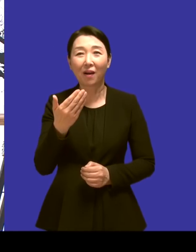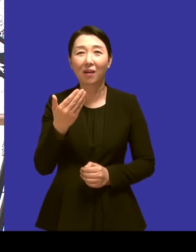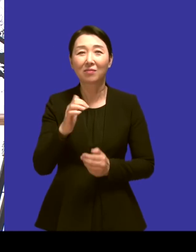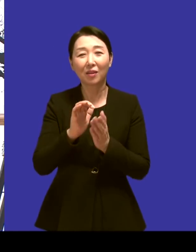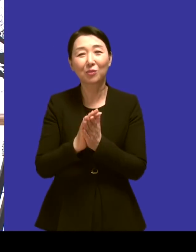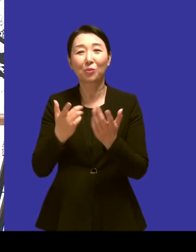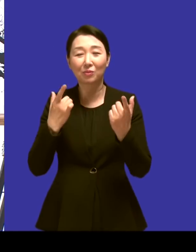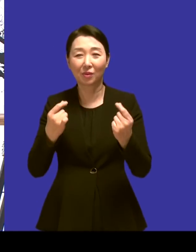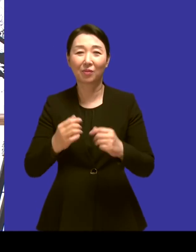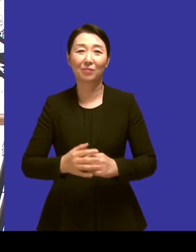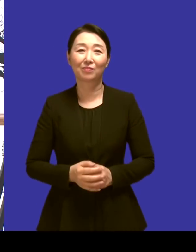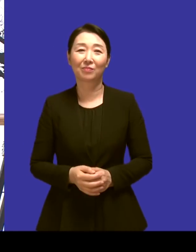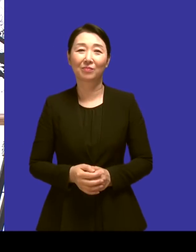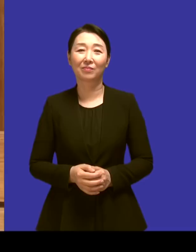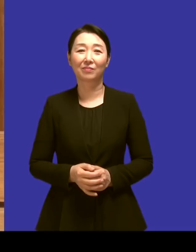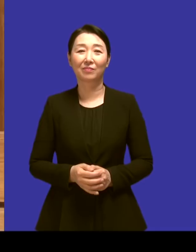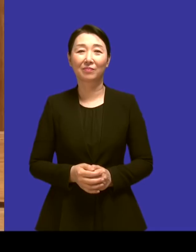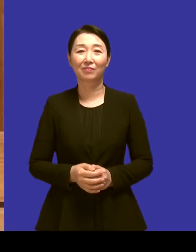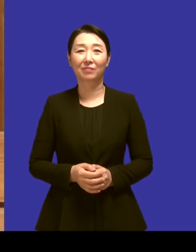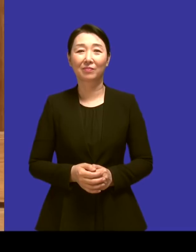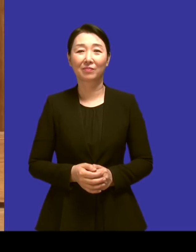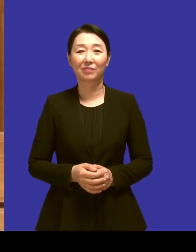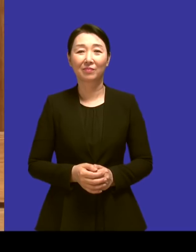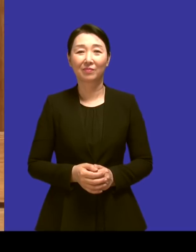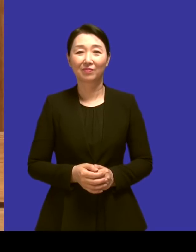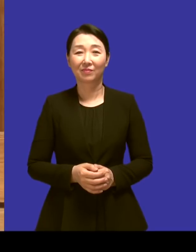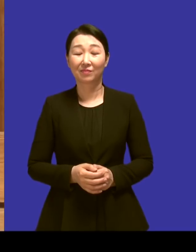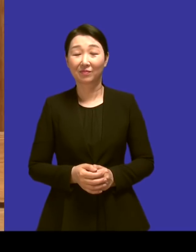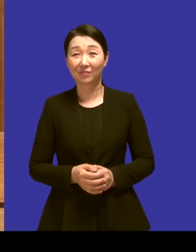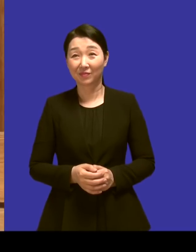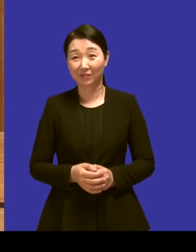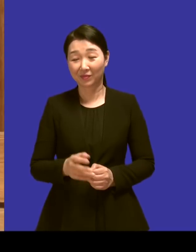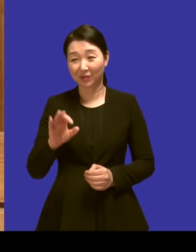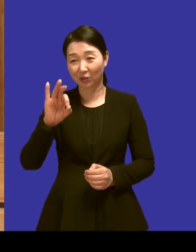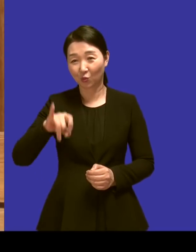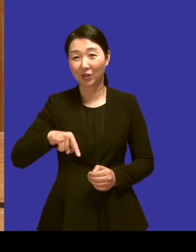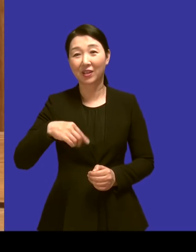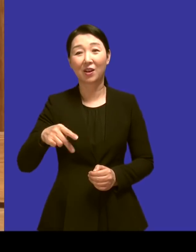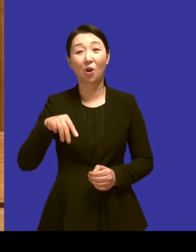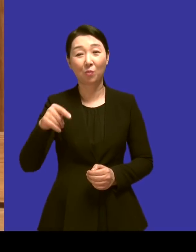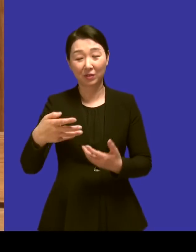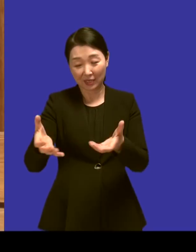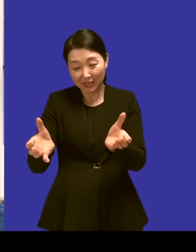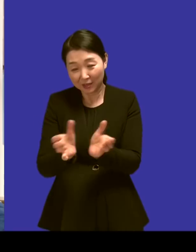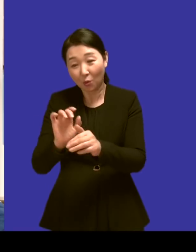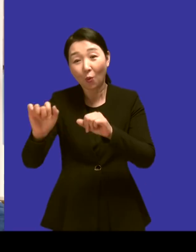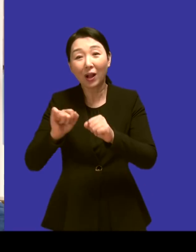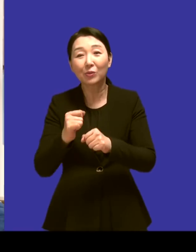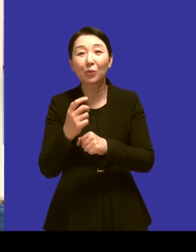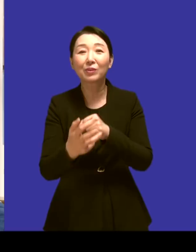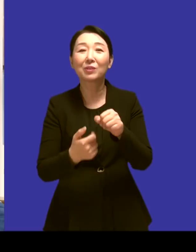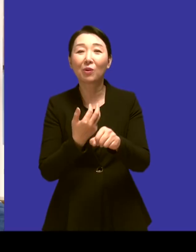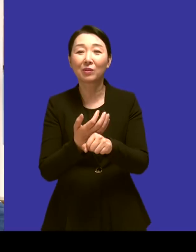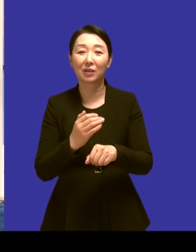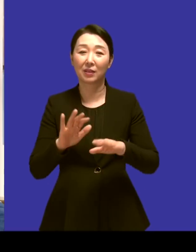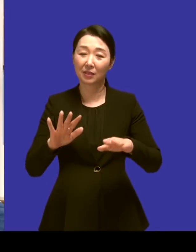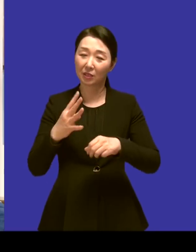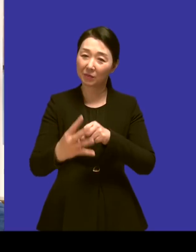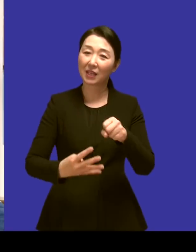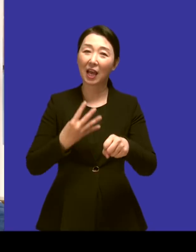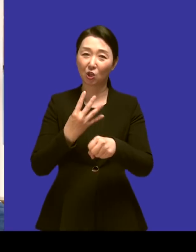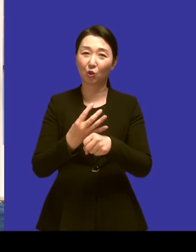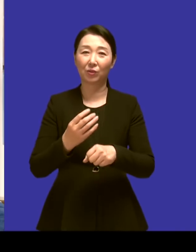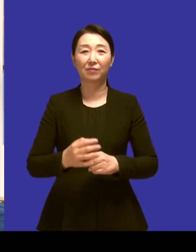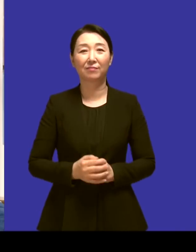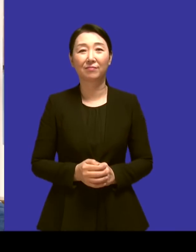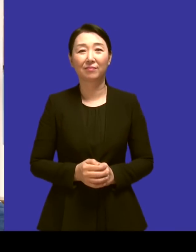남아요. 그러네요. 더 깊이 들어가고. 네. 예. 어떻습니까? 윌러브는 이제 함께 활동하신 지가 얼마나 되셨어요? 지금 4년 4년. 된 것